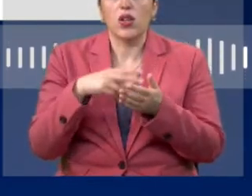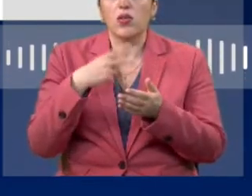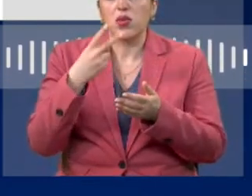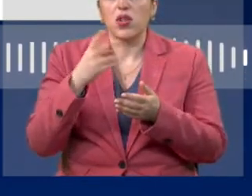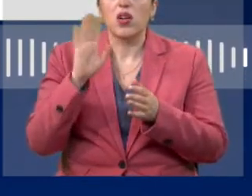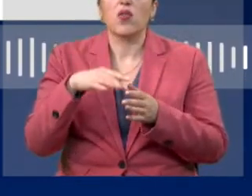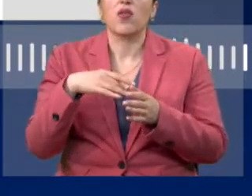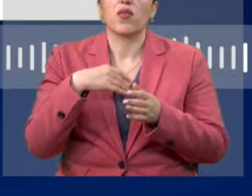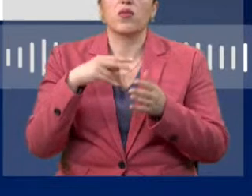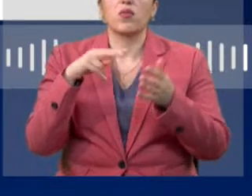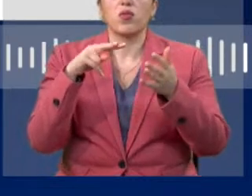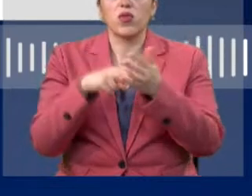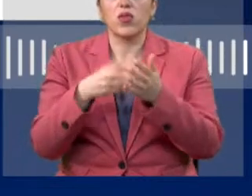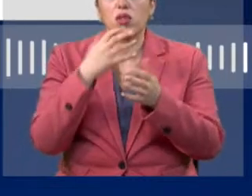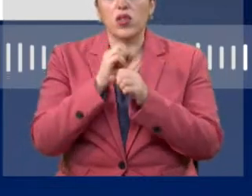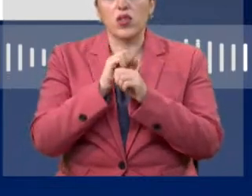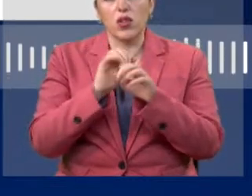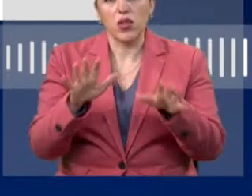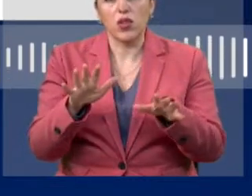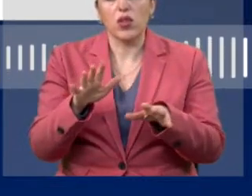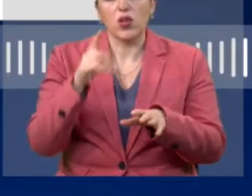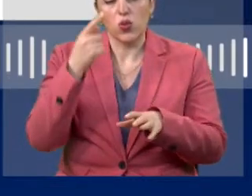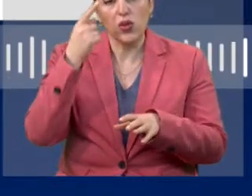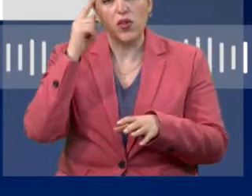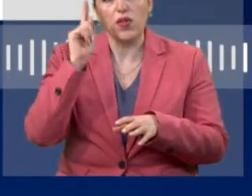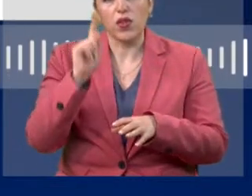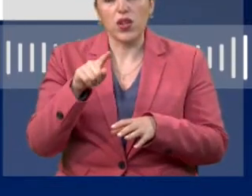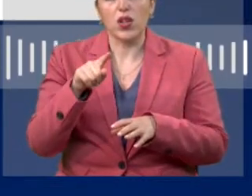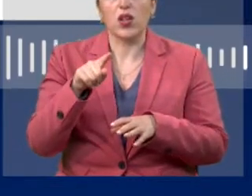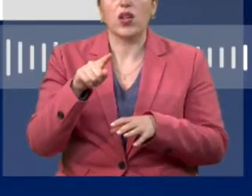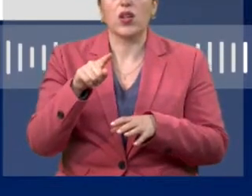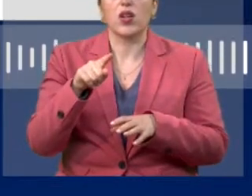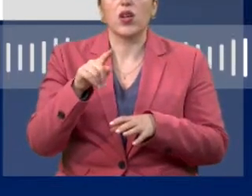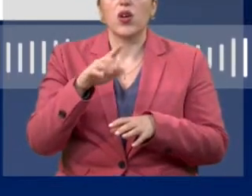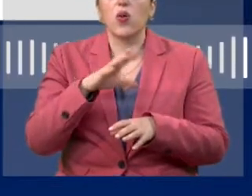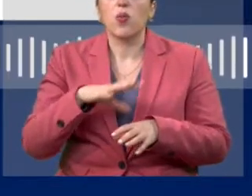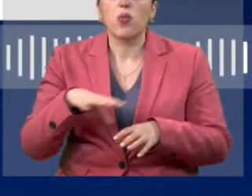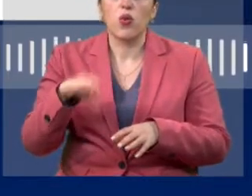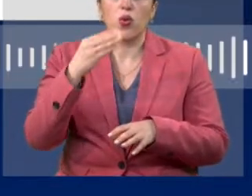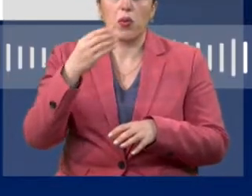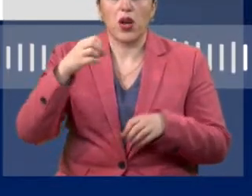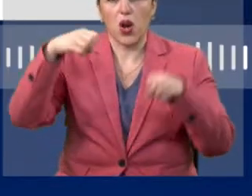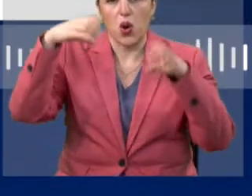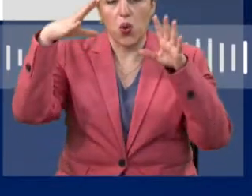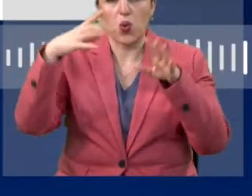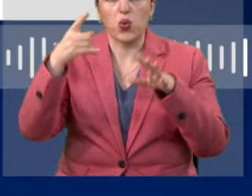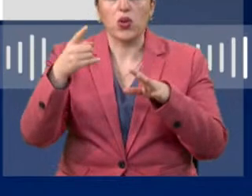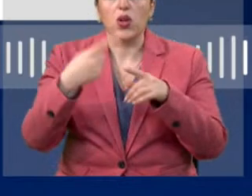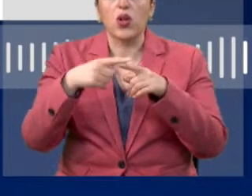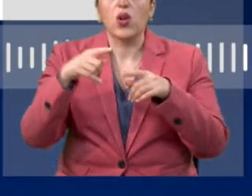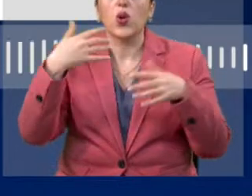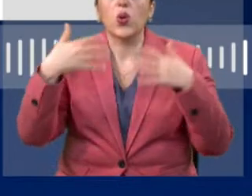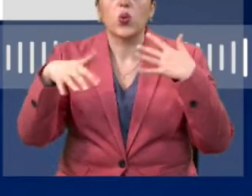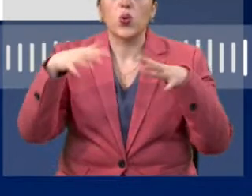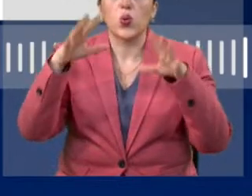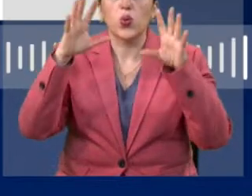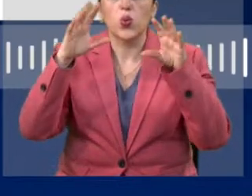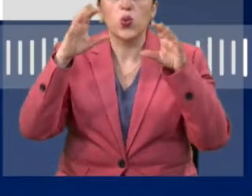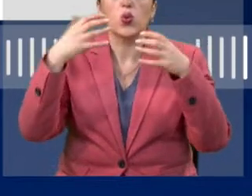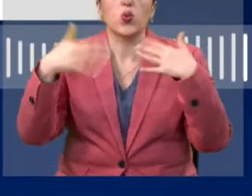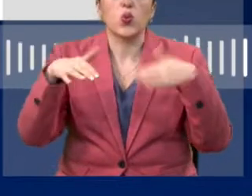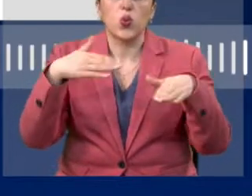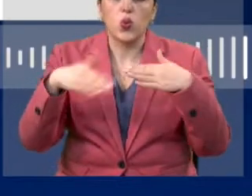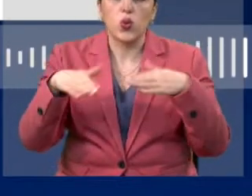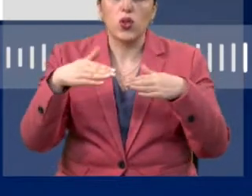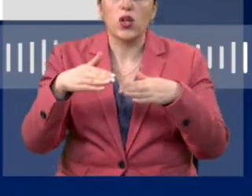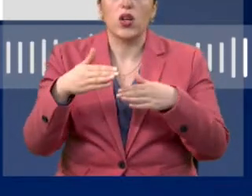էլեկտրականությունը բռացին, բայց էլեկտրականությունը ինչպես գիտեք, քանի որ բոլոր էլեկտրականության վրա թույլը հոսանքը դինում